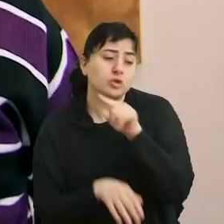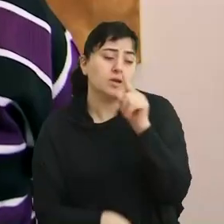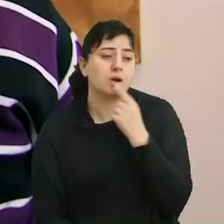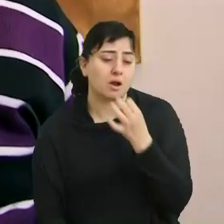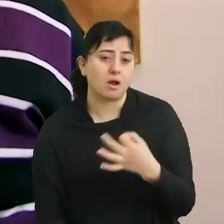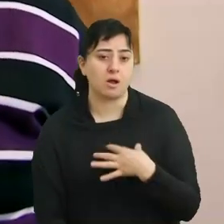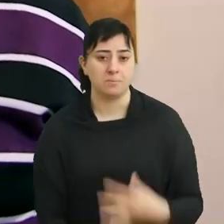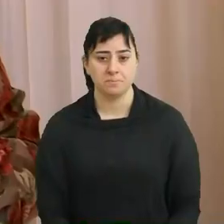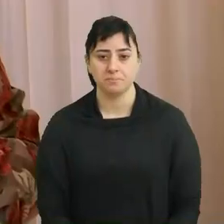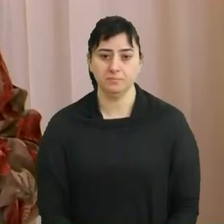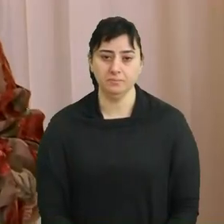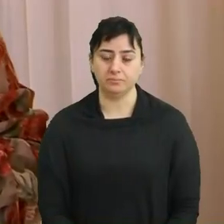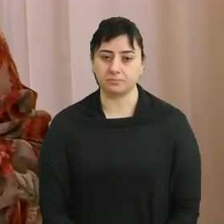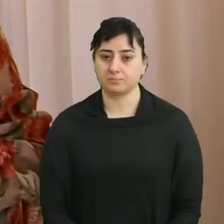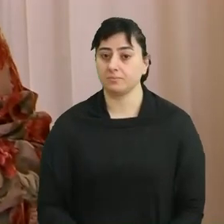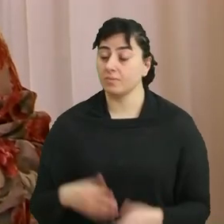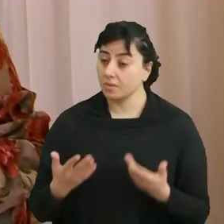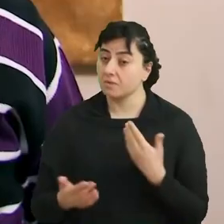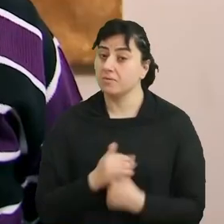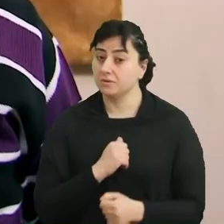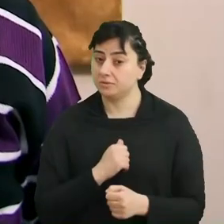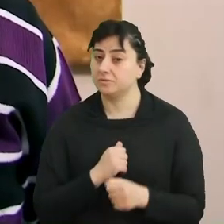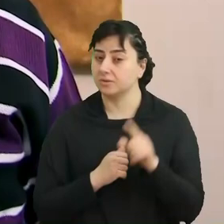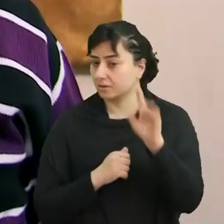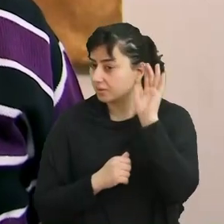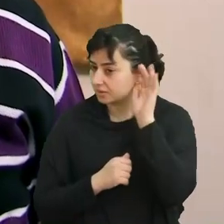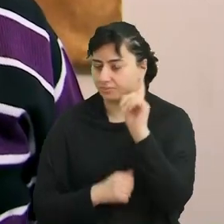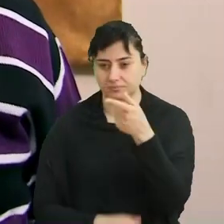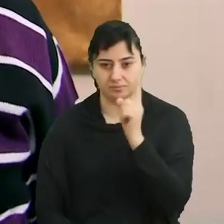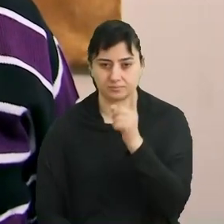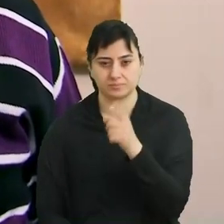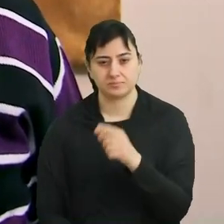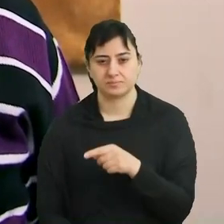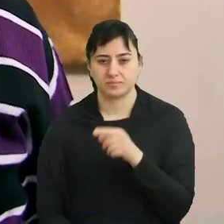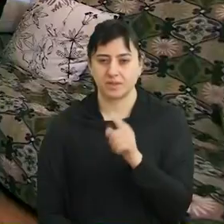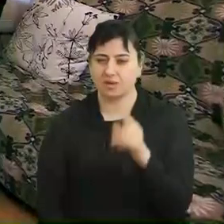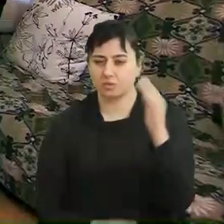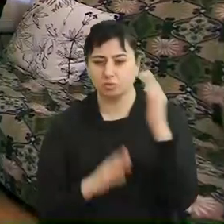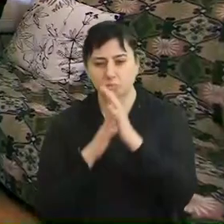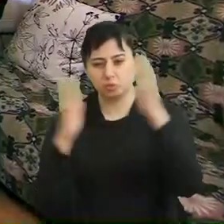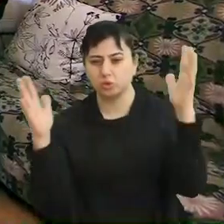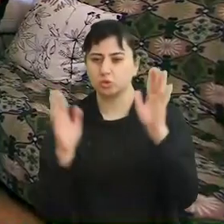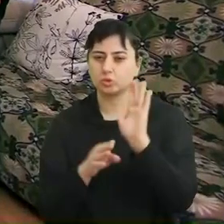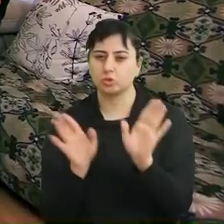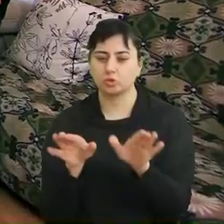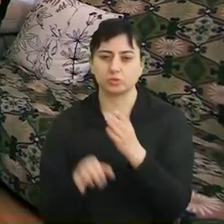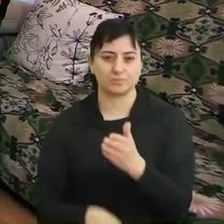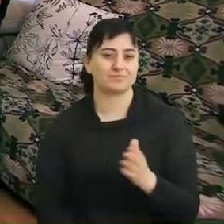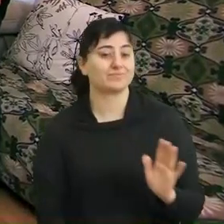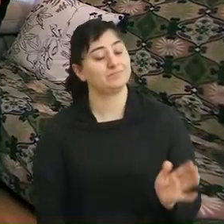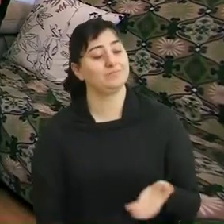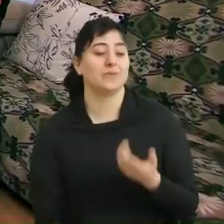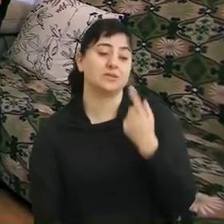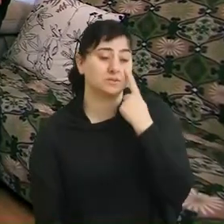söyledi. Vay. Demek bizi dinliyordun ha? Danazar kuşu. Neyse